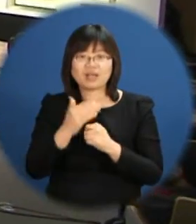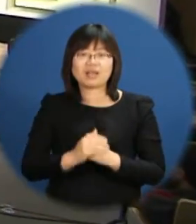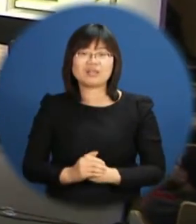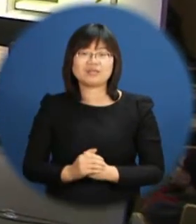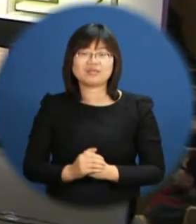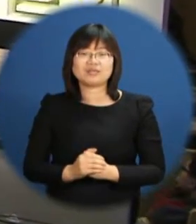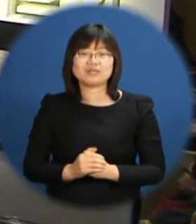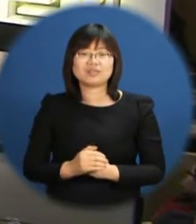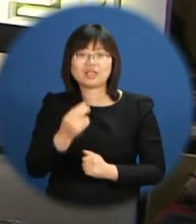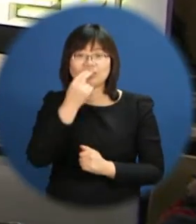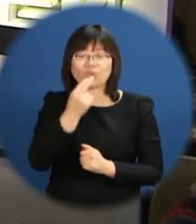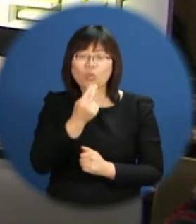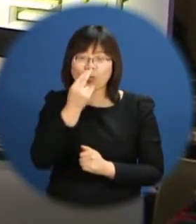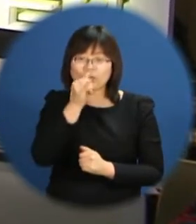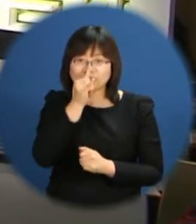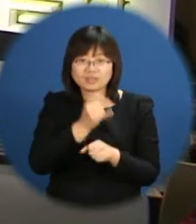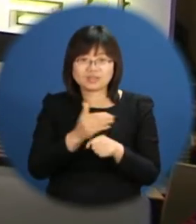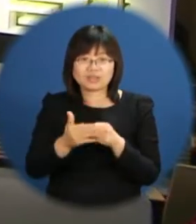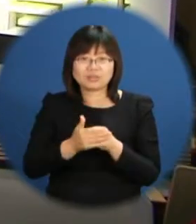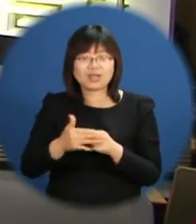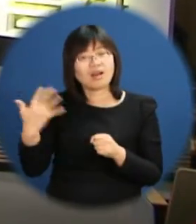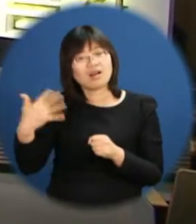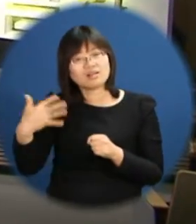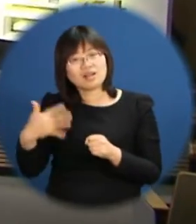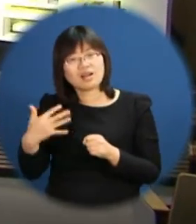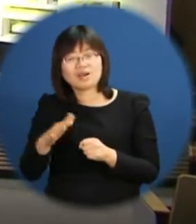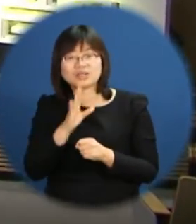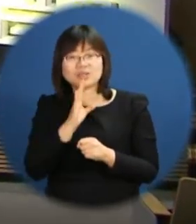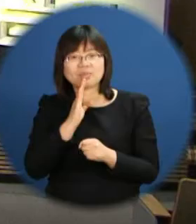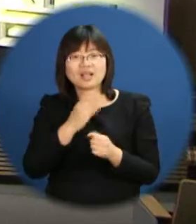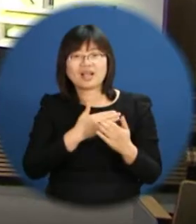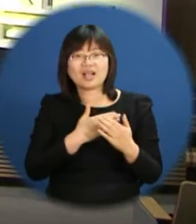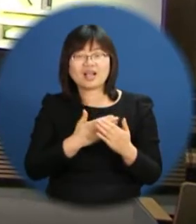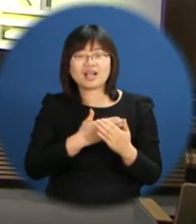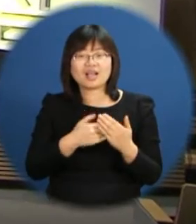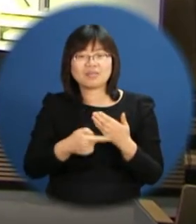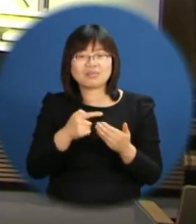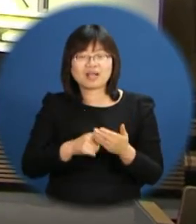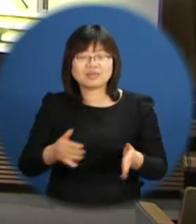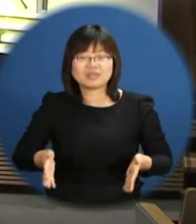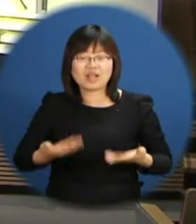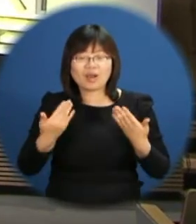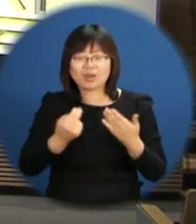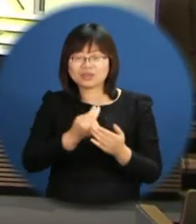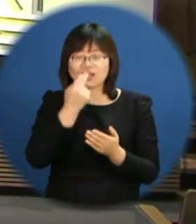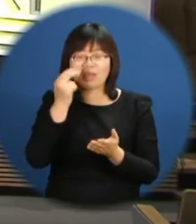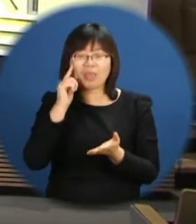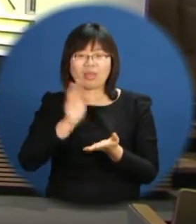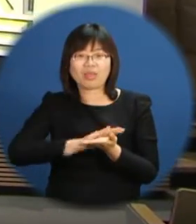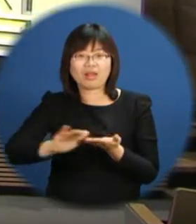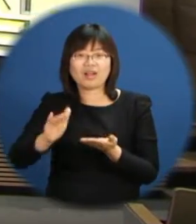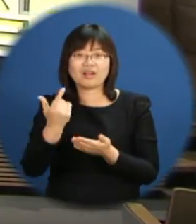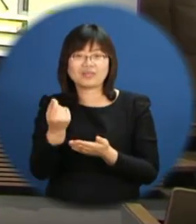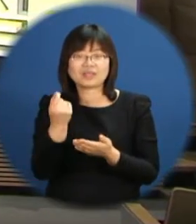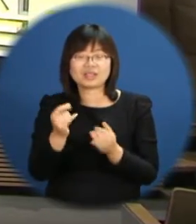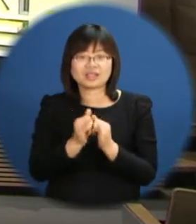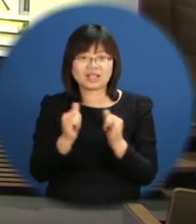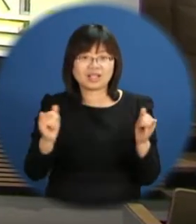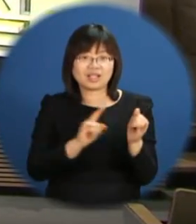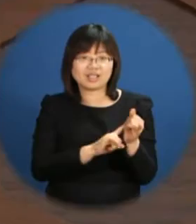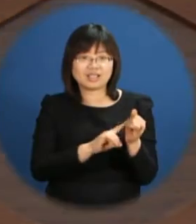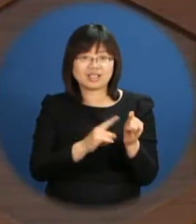산소를 호흡해 보니까 야이 2 정말 가슴이 가볍고 살 거 같더라 그래서 이 사람이